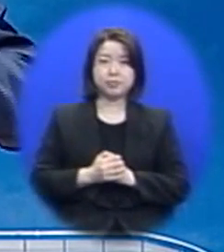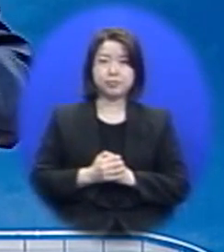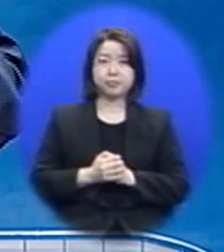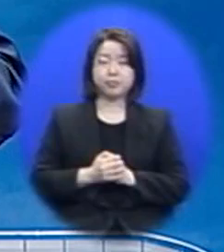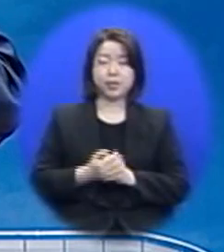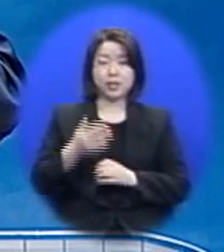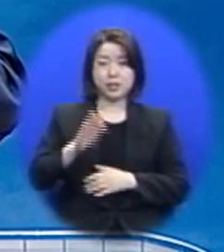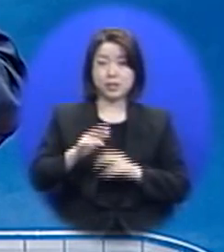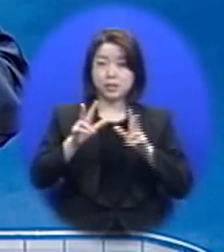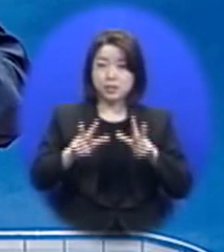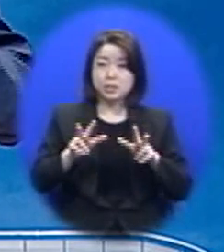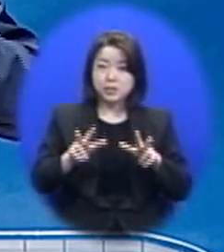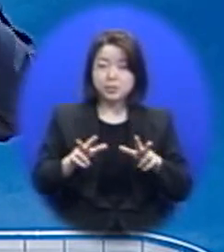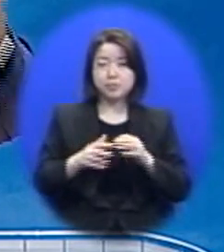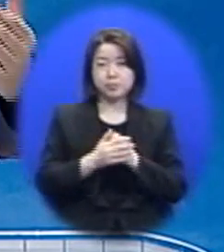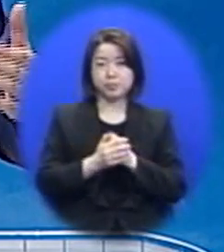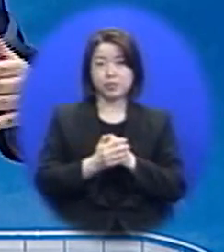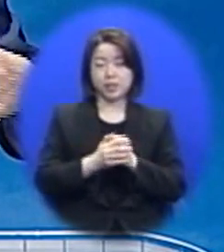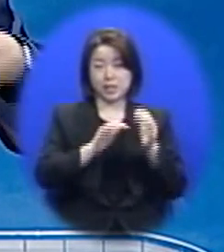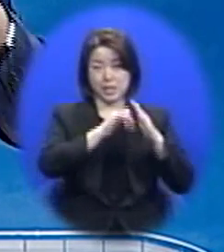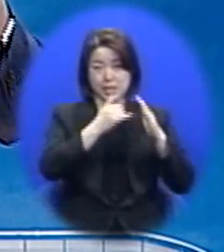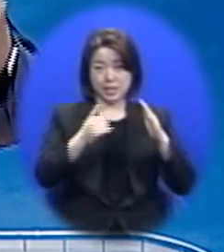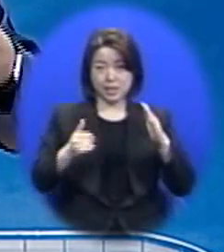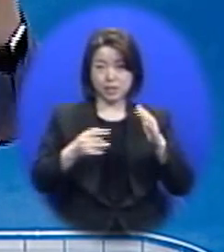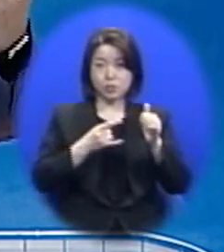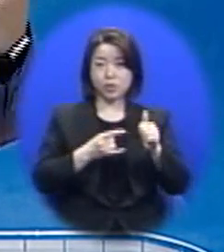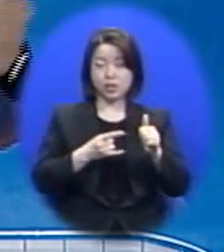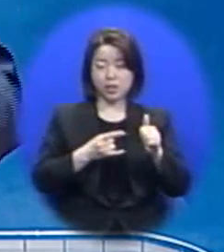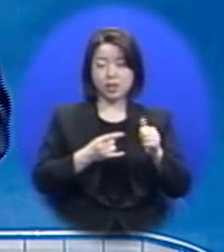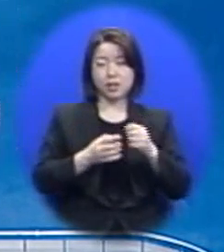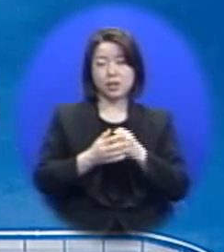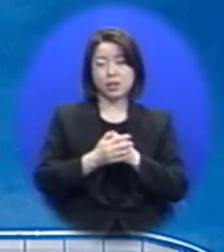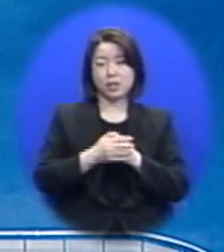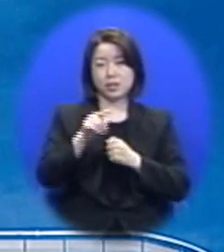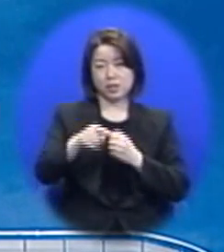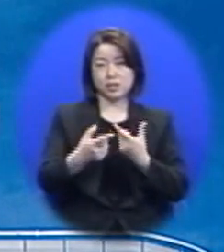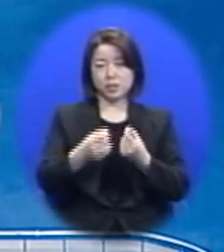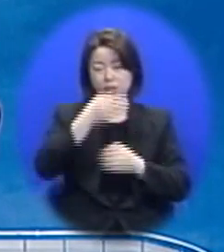그래서 지금 가족들에게 그렇게 힘들게 하네요.